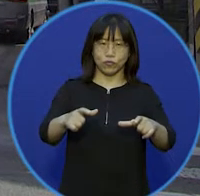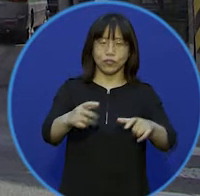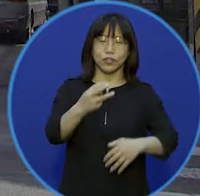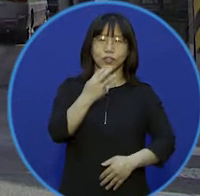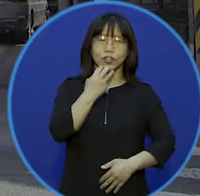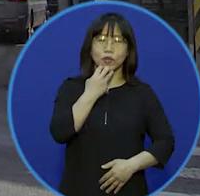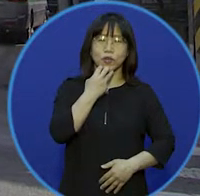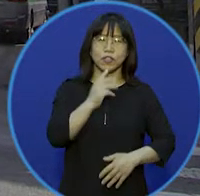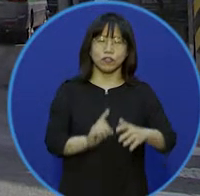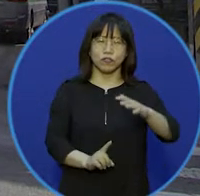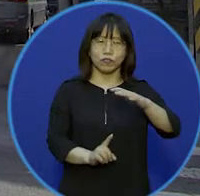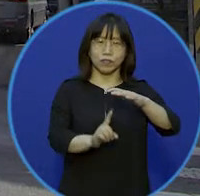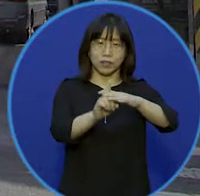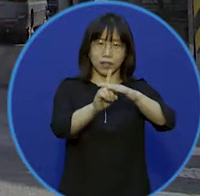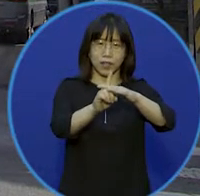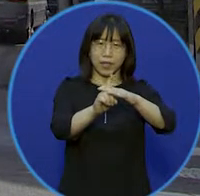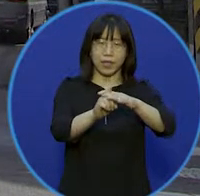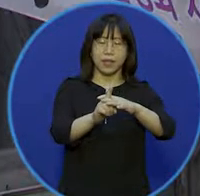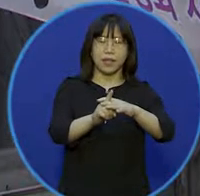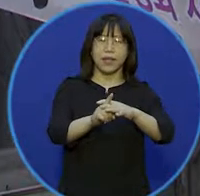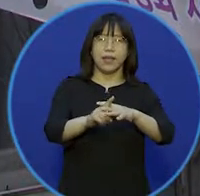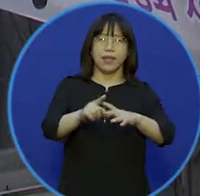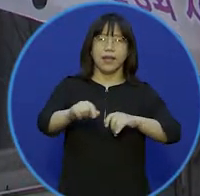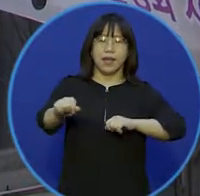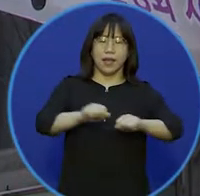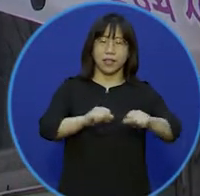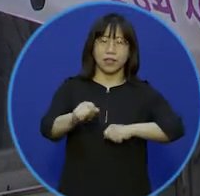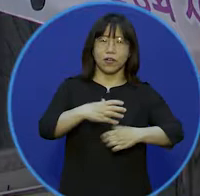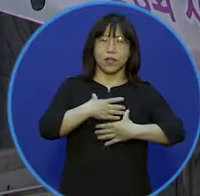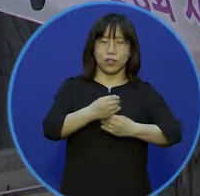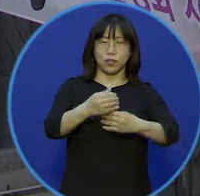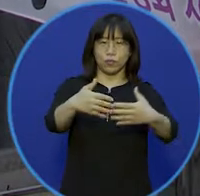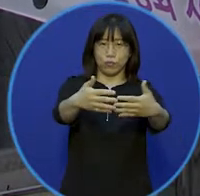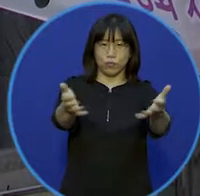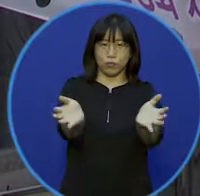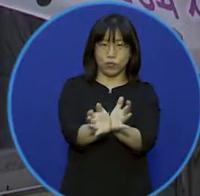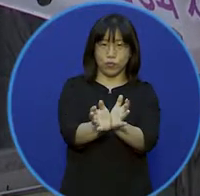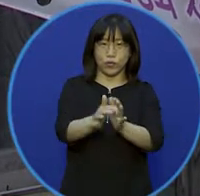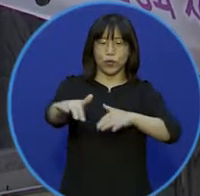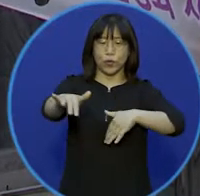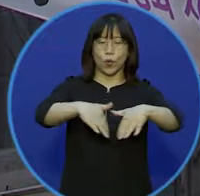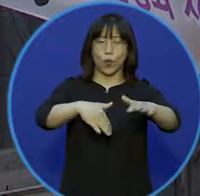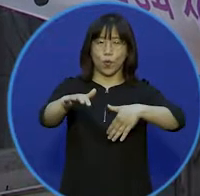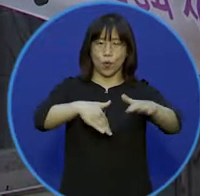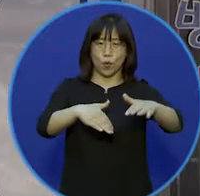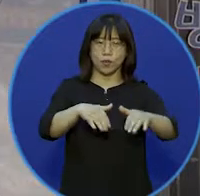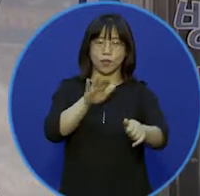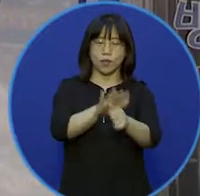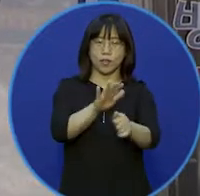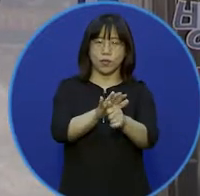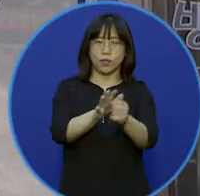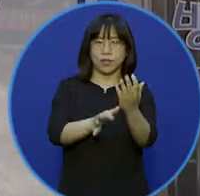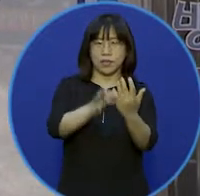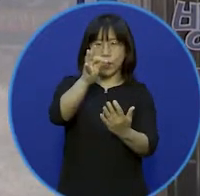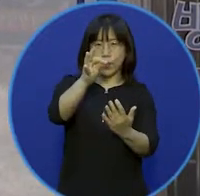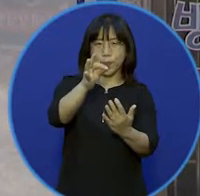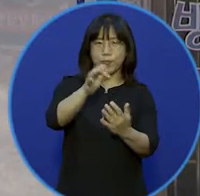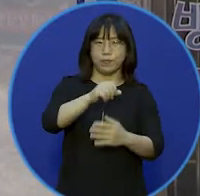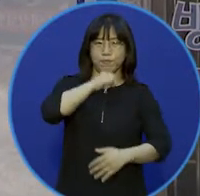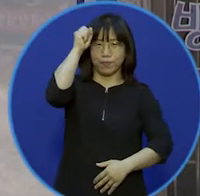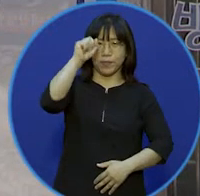강서구가 서울에서 유일하게 행정안전부에서 주관한 골목경제회복지원사업 공모에 선정됐습니다.